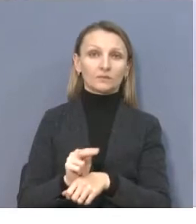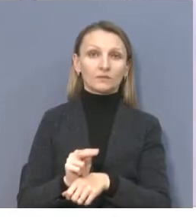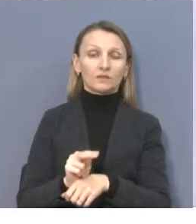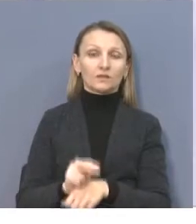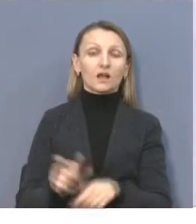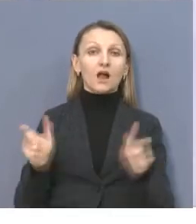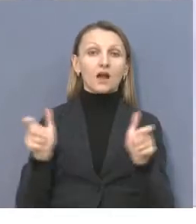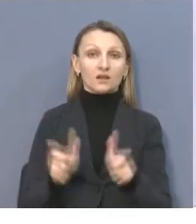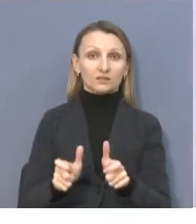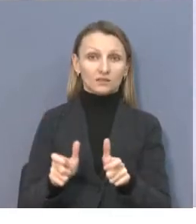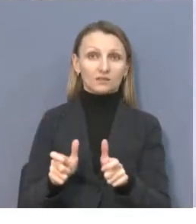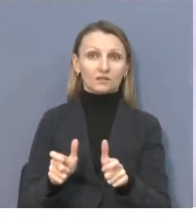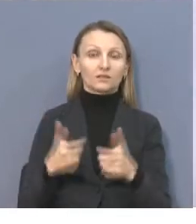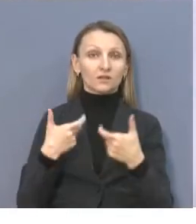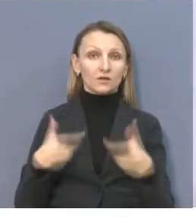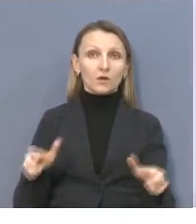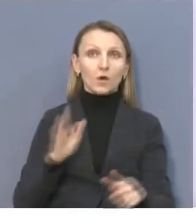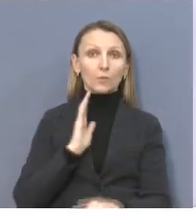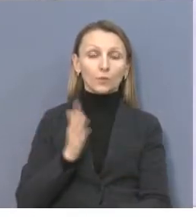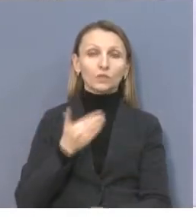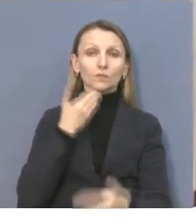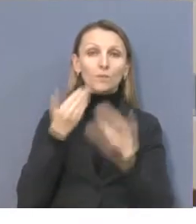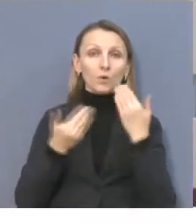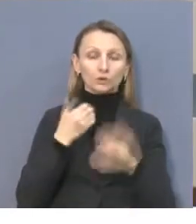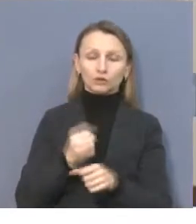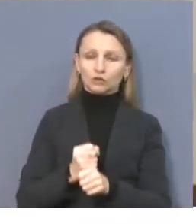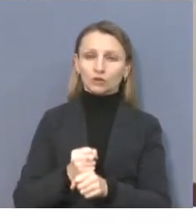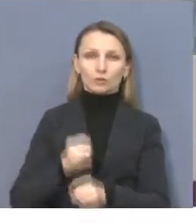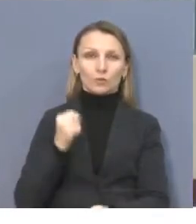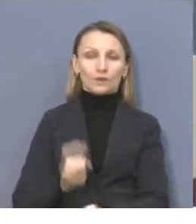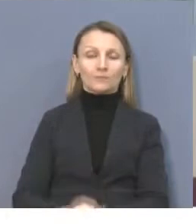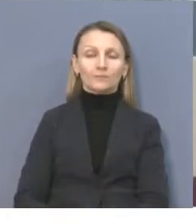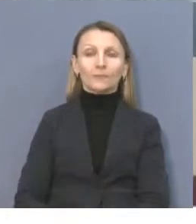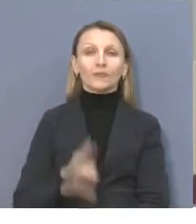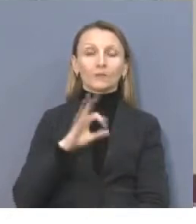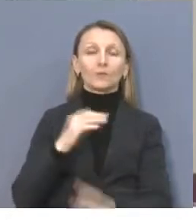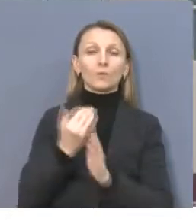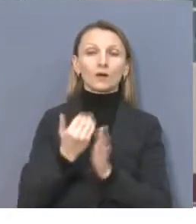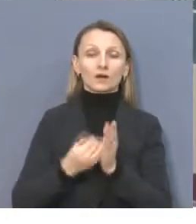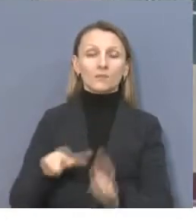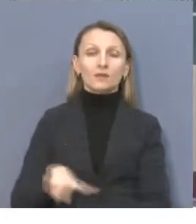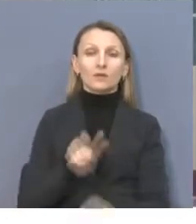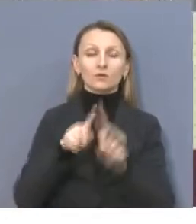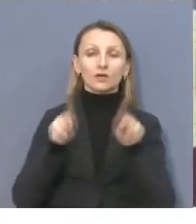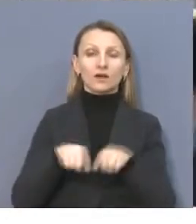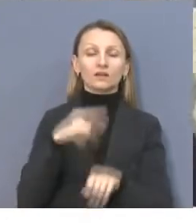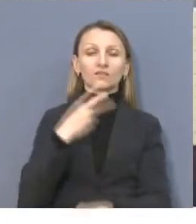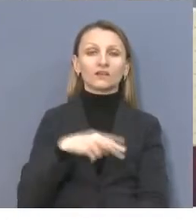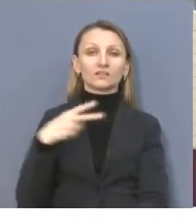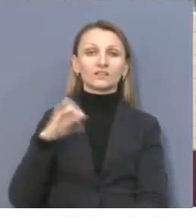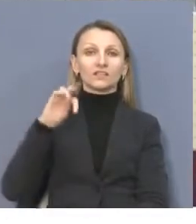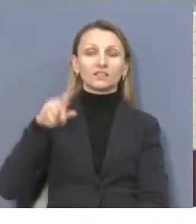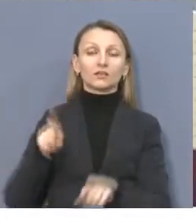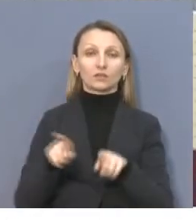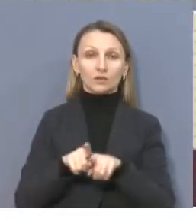спрос будет жесточайший и коллектив надо настроить тоже кроме того в рамках программы дорожной картой занятости 2020 весь ряд также